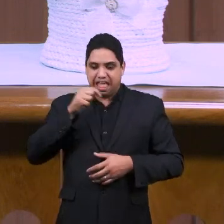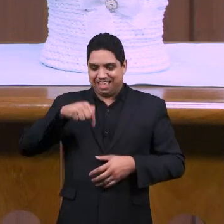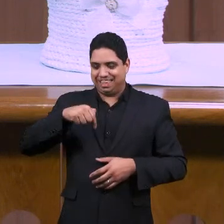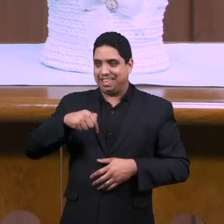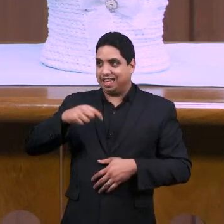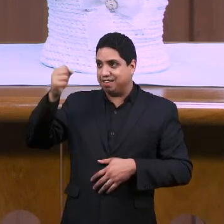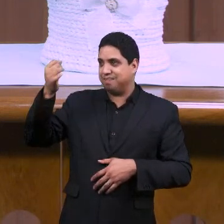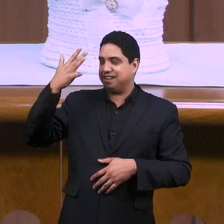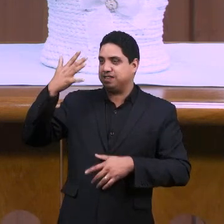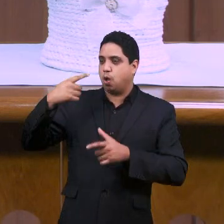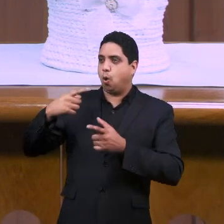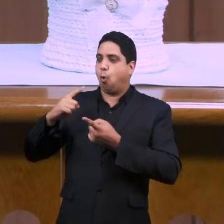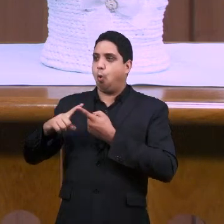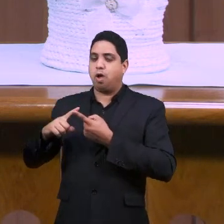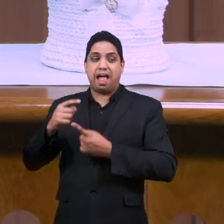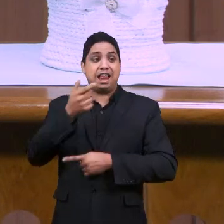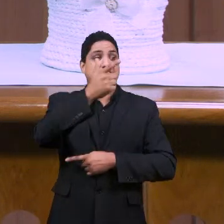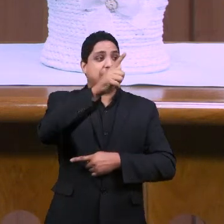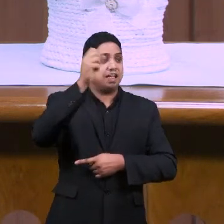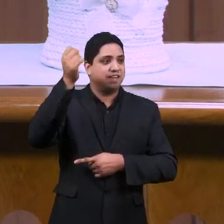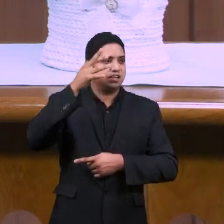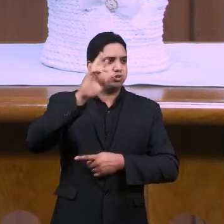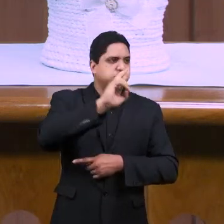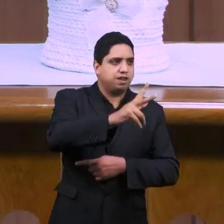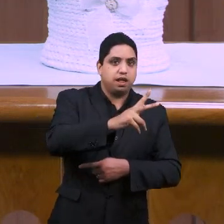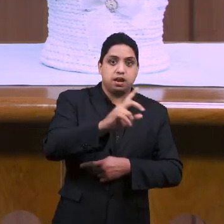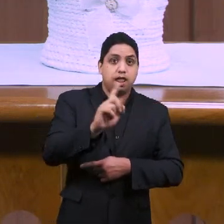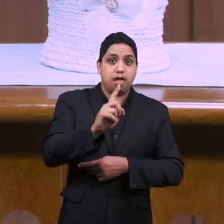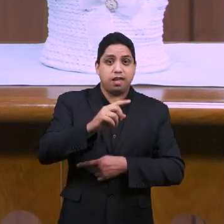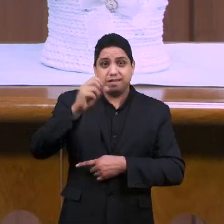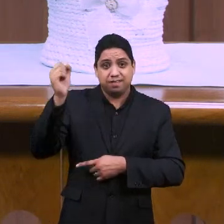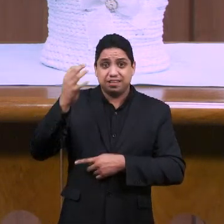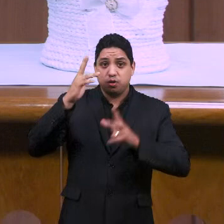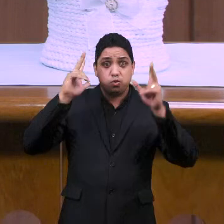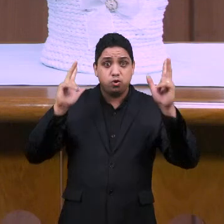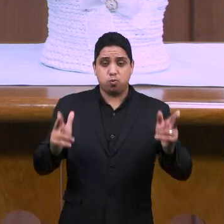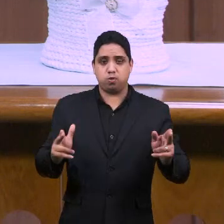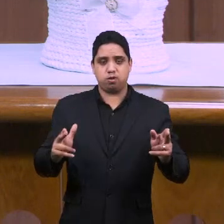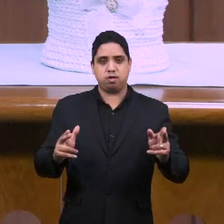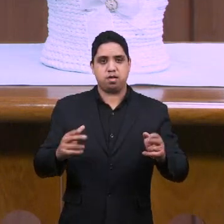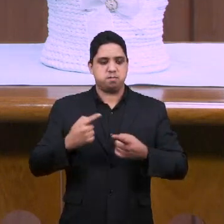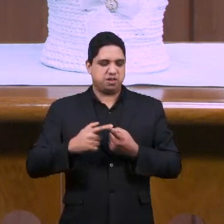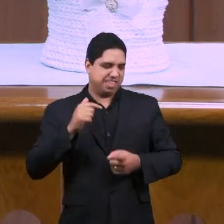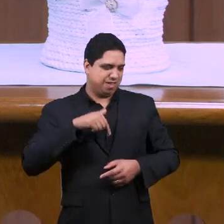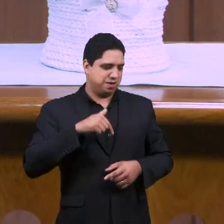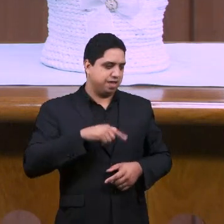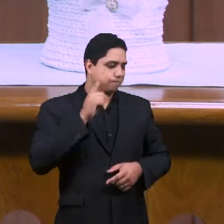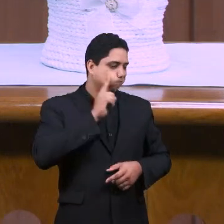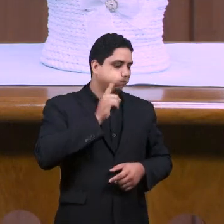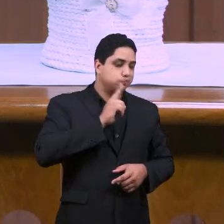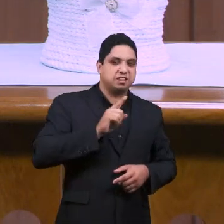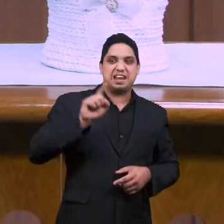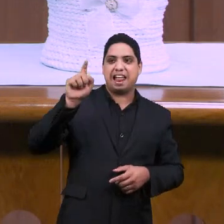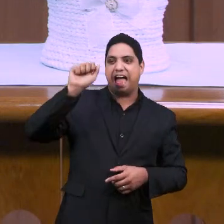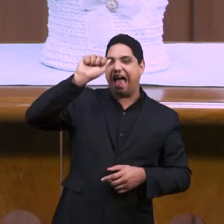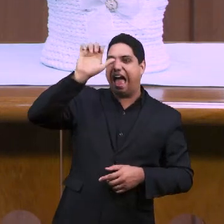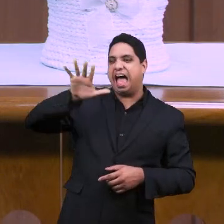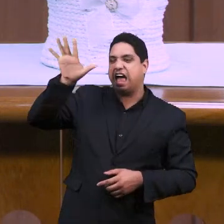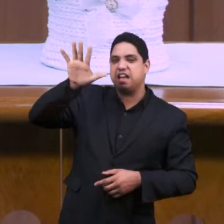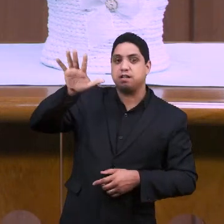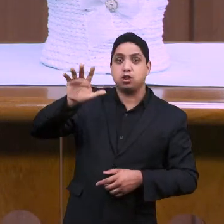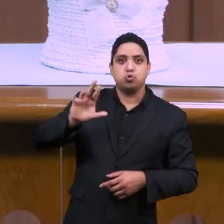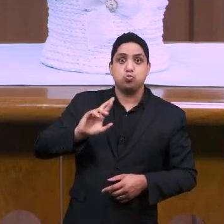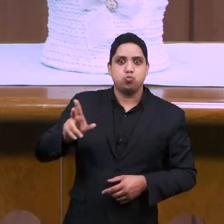chose ici et une autre chose là-bas. Ça n'existe pas, cette idée. Parce que nous, ici, nous sommes américains. Là, vous